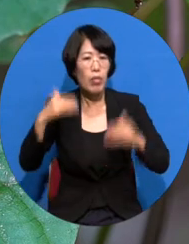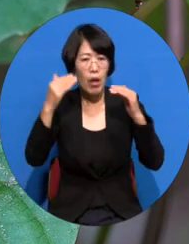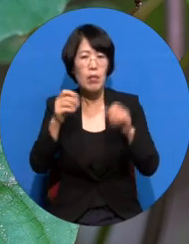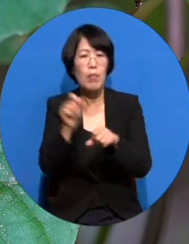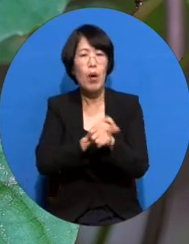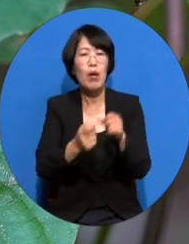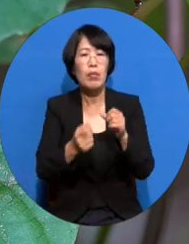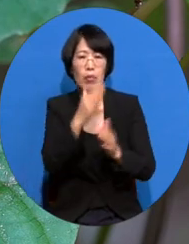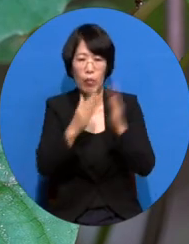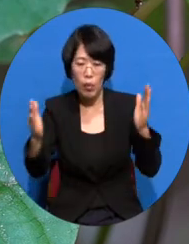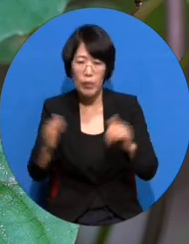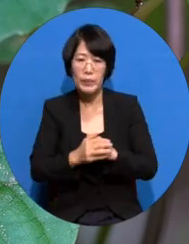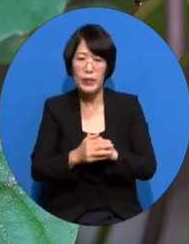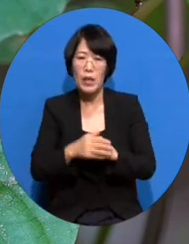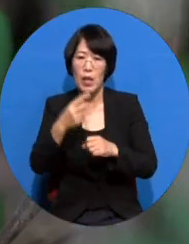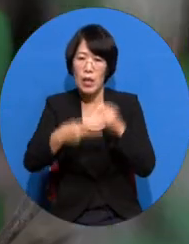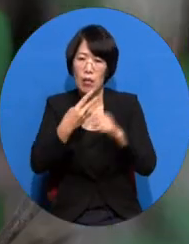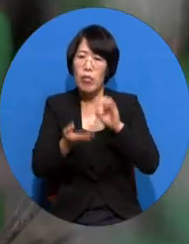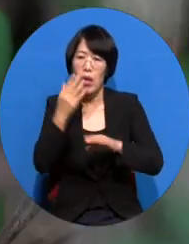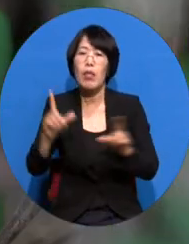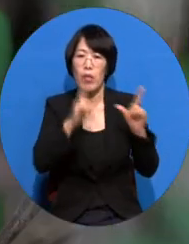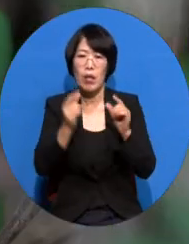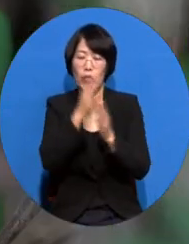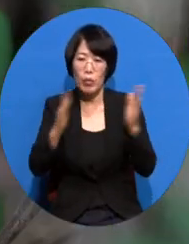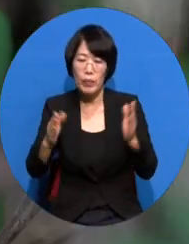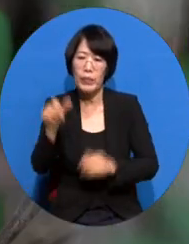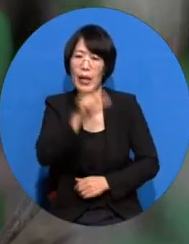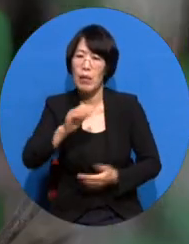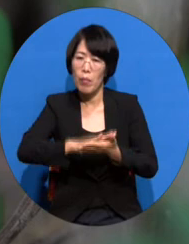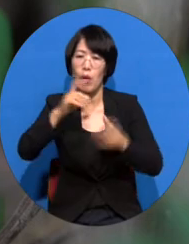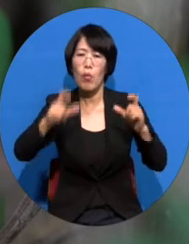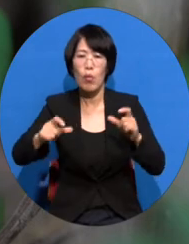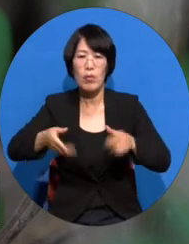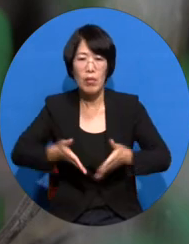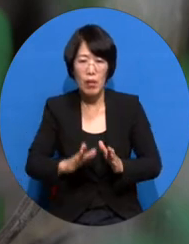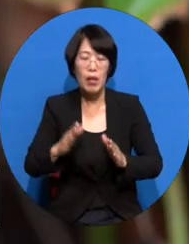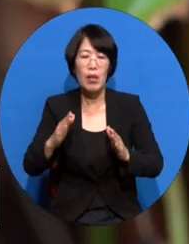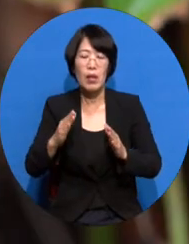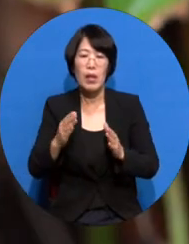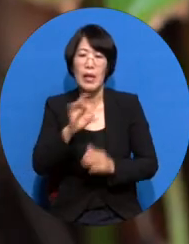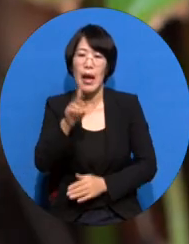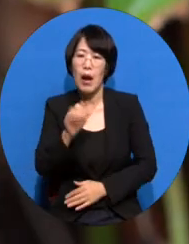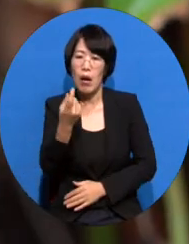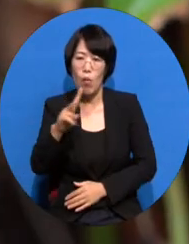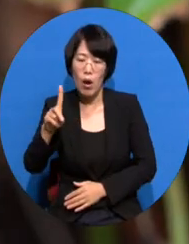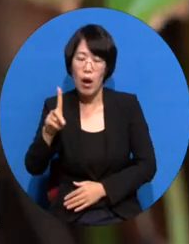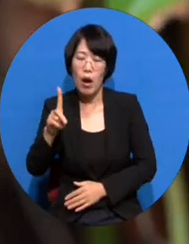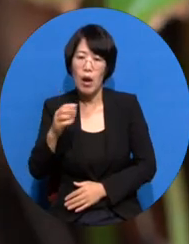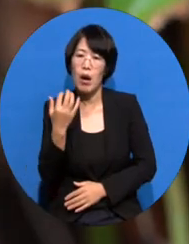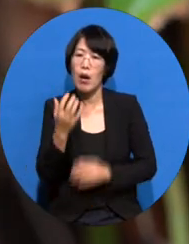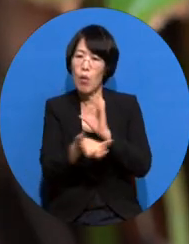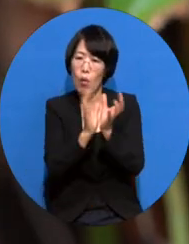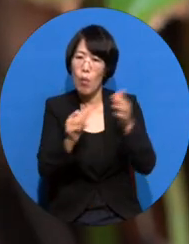식물로 콩과에 속하는 열애사리 풀입니다. 아시아 열대 지방이 원산지인 야생화 양아. 꽃은